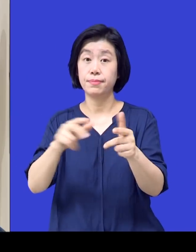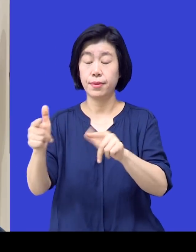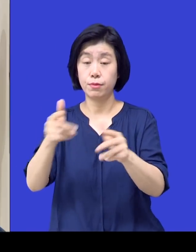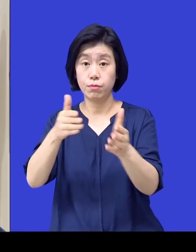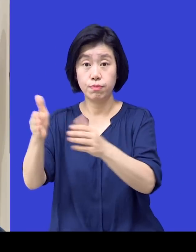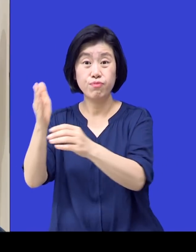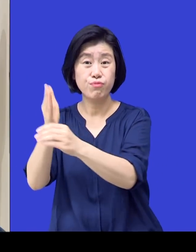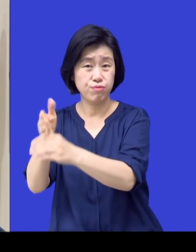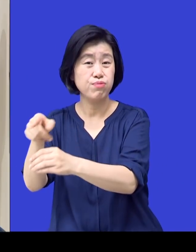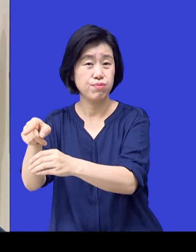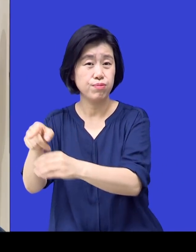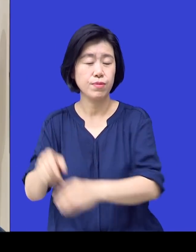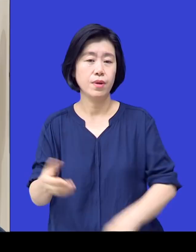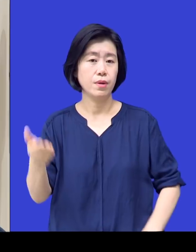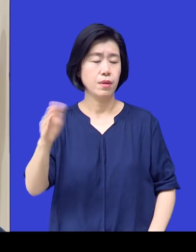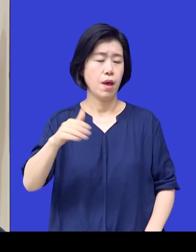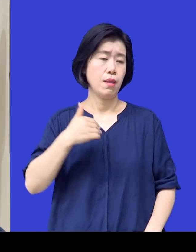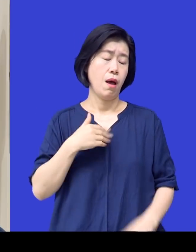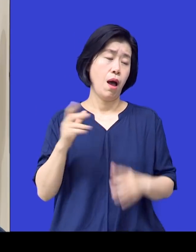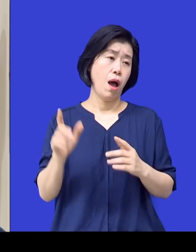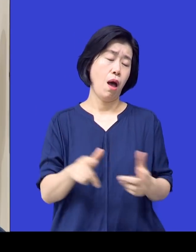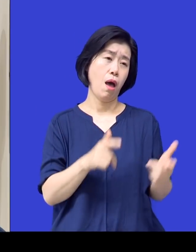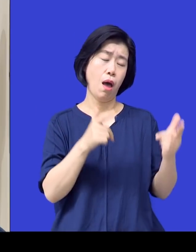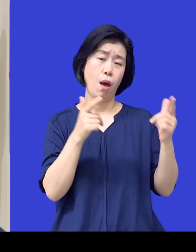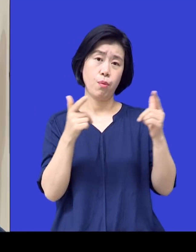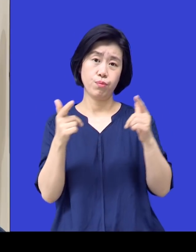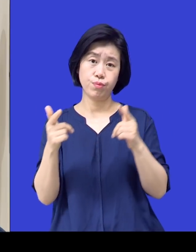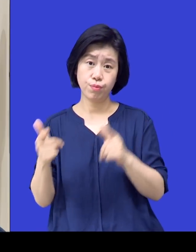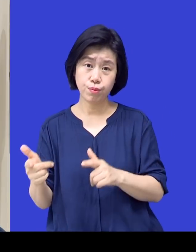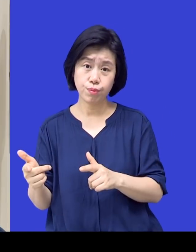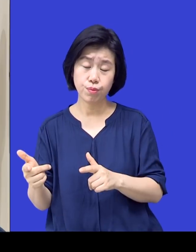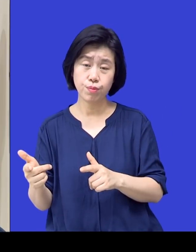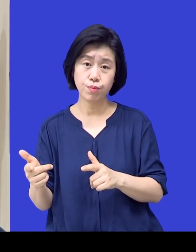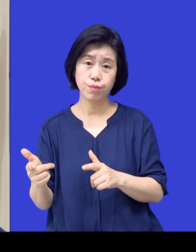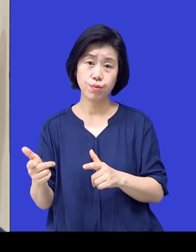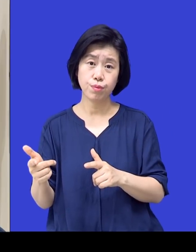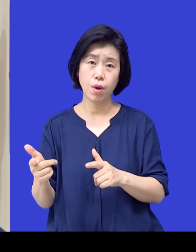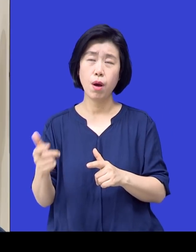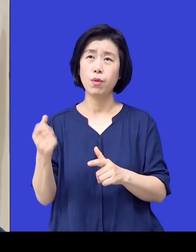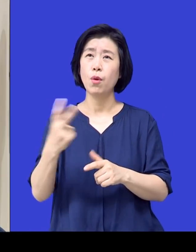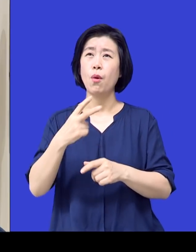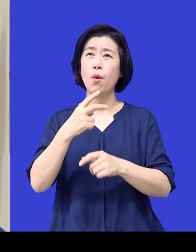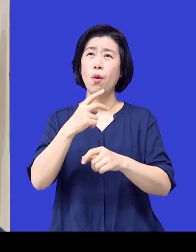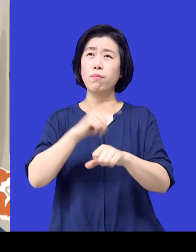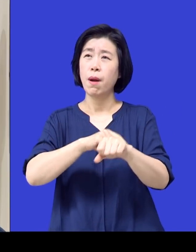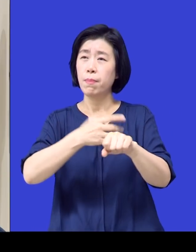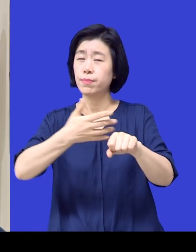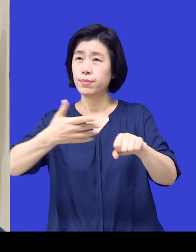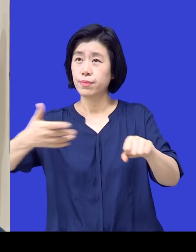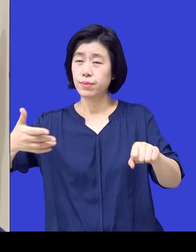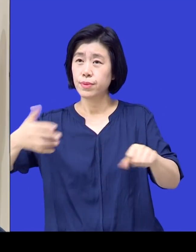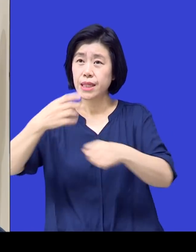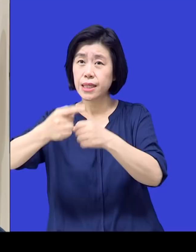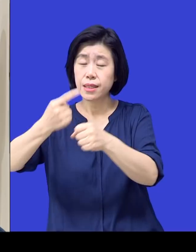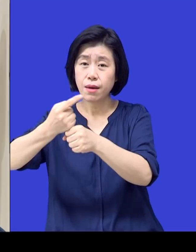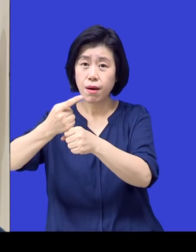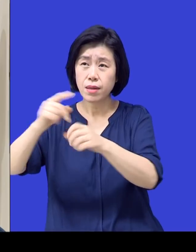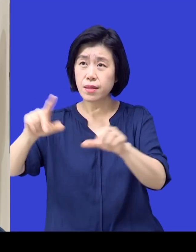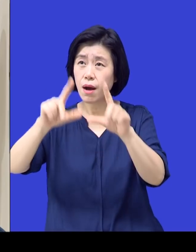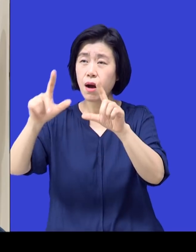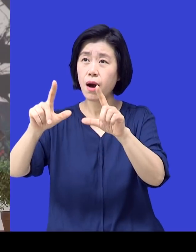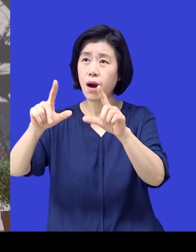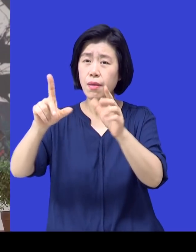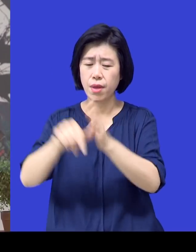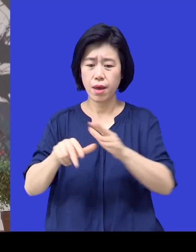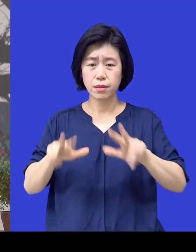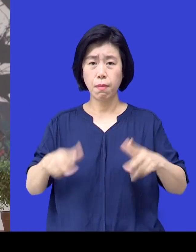같은데 나는 하루를 또는 이제 생일을 맞이해서 내년 한 해를 계속 이렇게 산다는 건